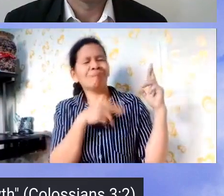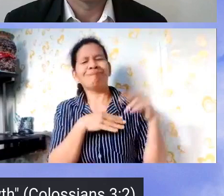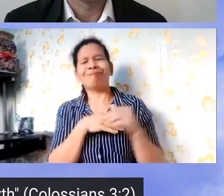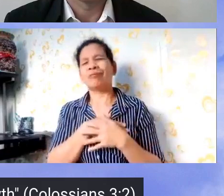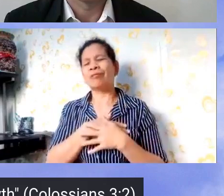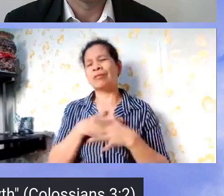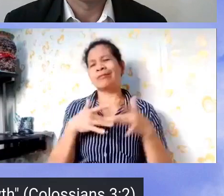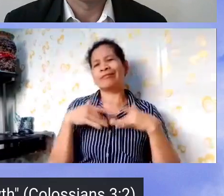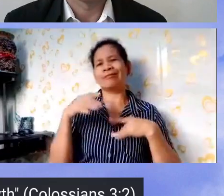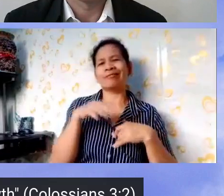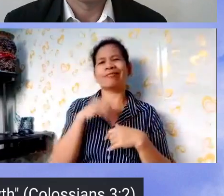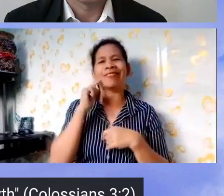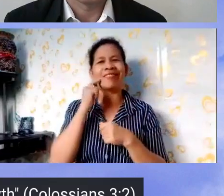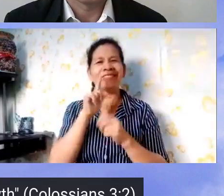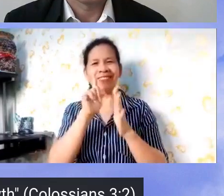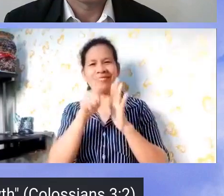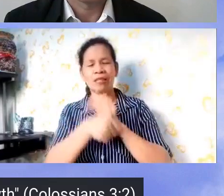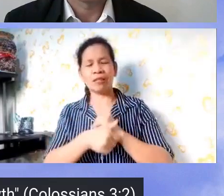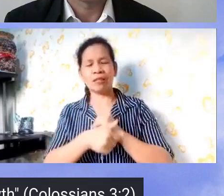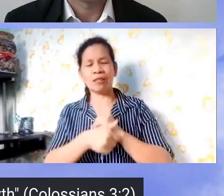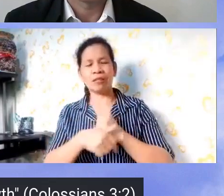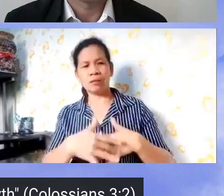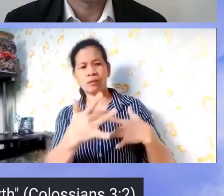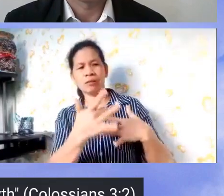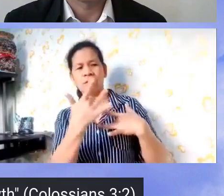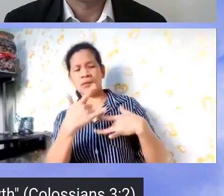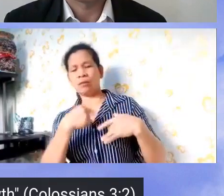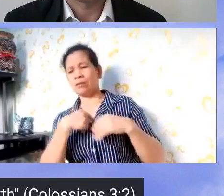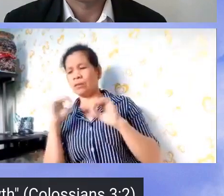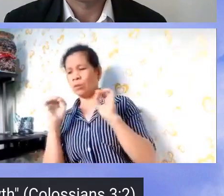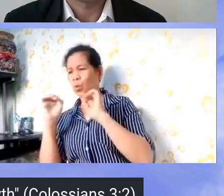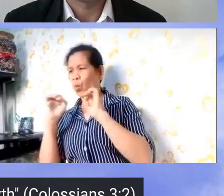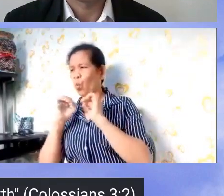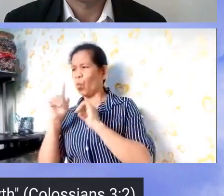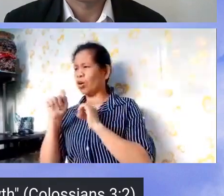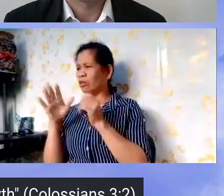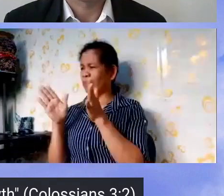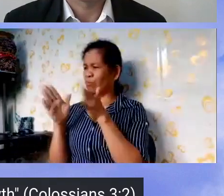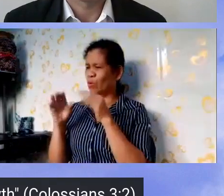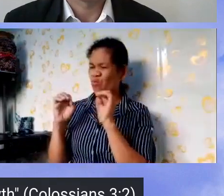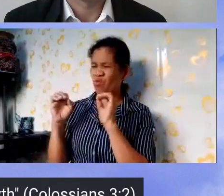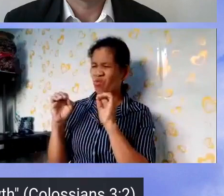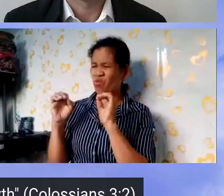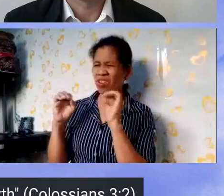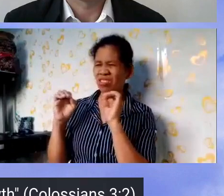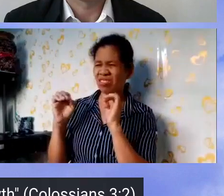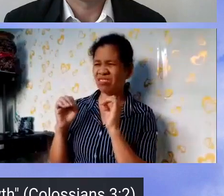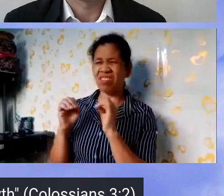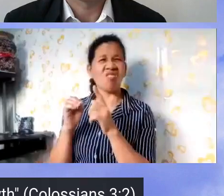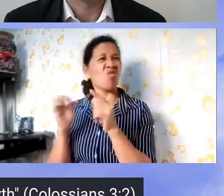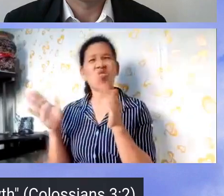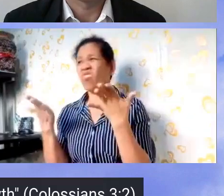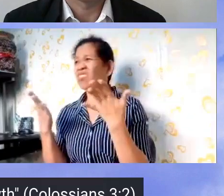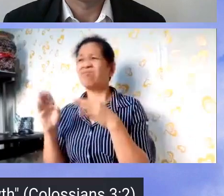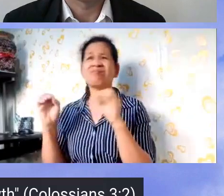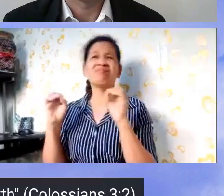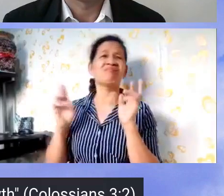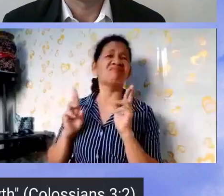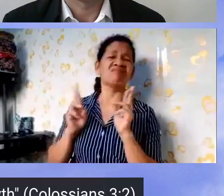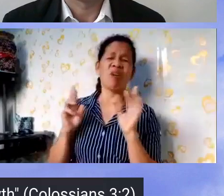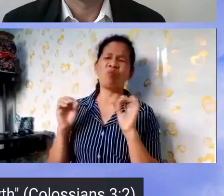at habag-habag ka sa sarili mo. Ako hindi man lamang makabili ng television, hindi man lamang ako makabili